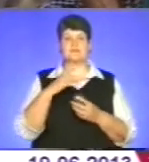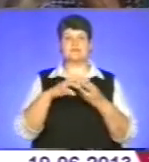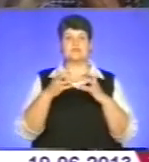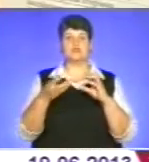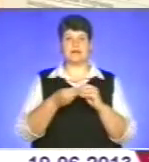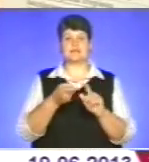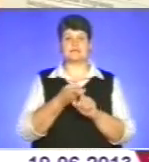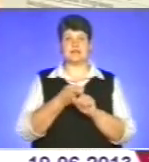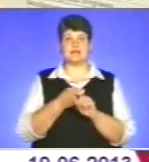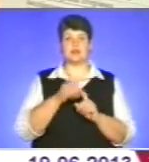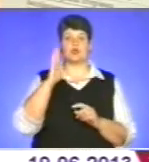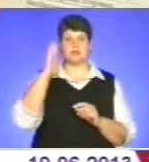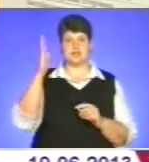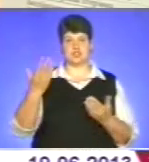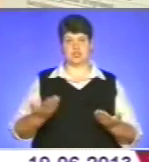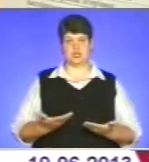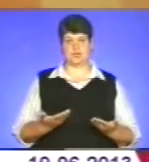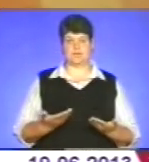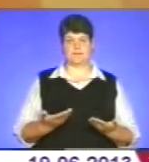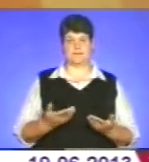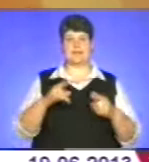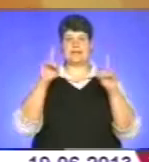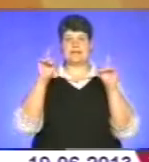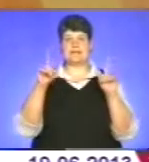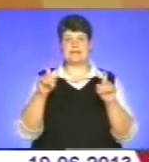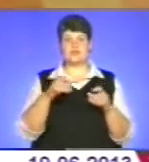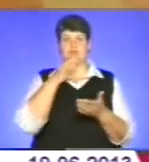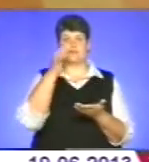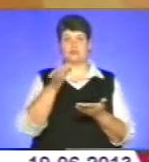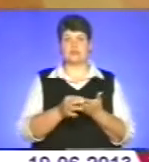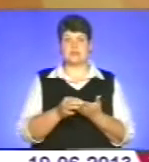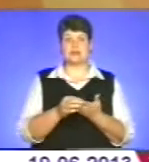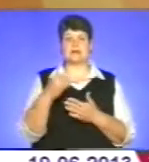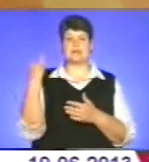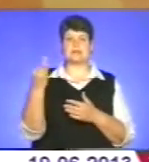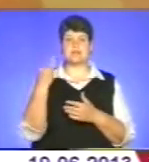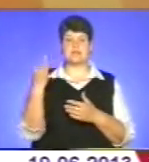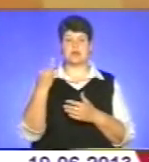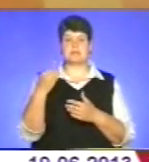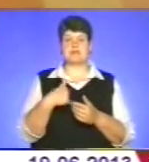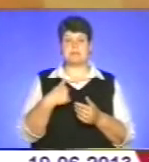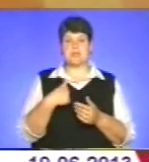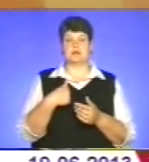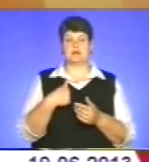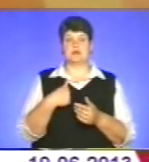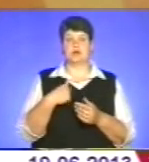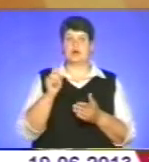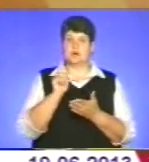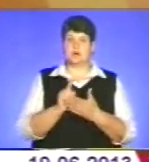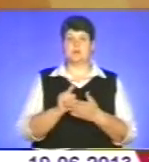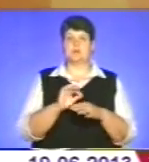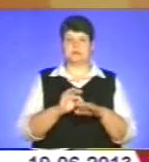результатів залежить їх подальше життя. Тестування досить відповідальне, так як історія – це мій профільний предмет, і тому